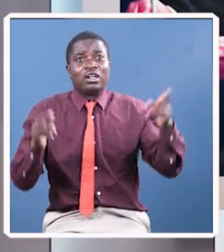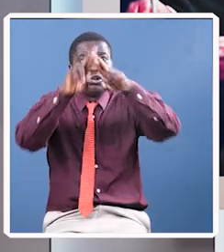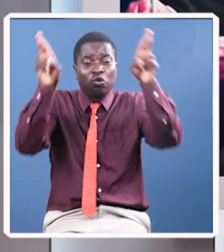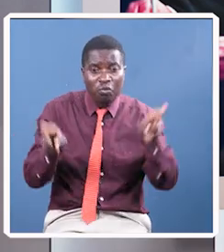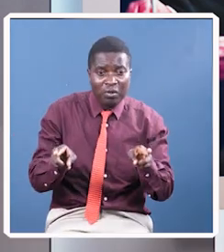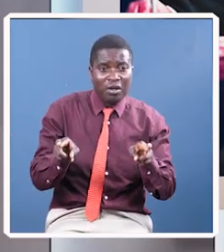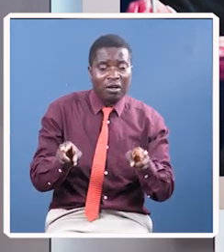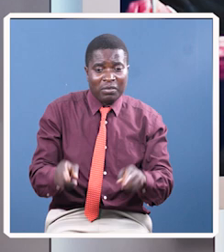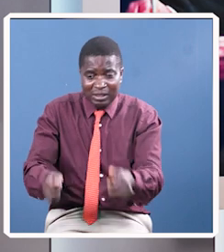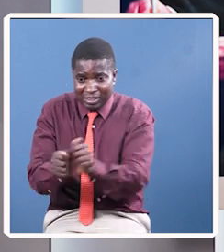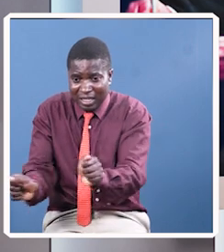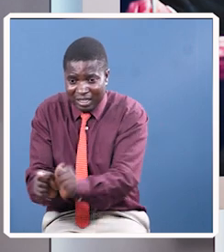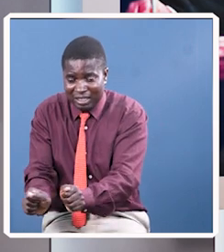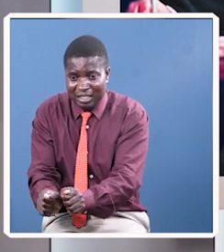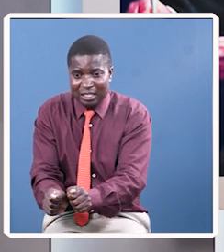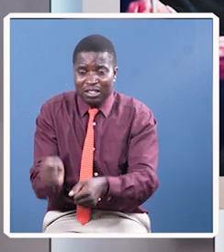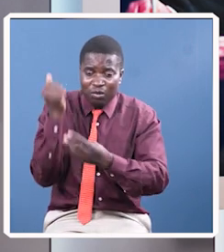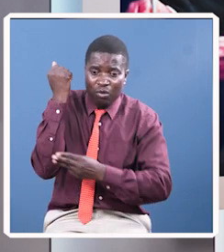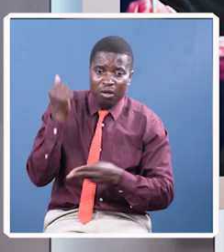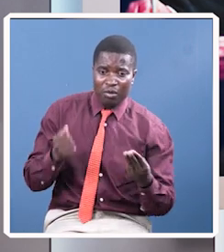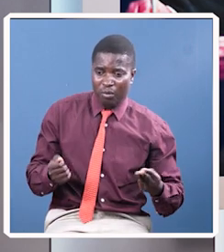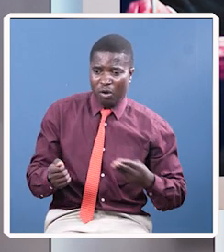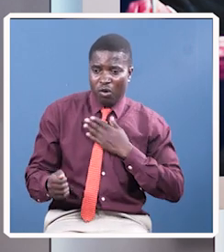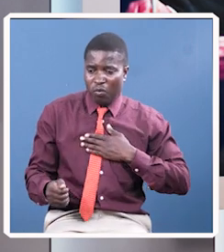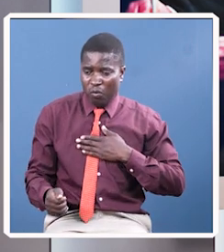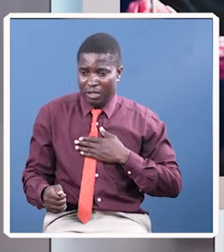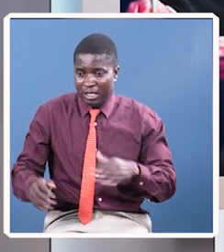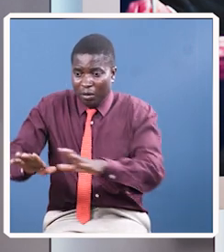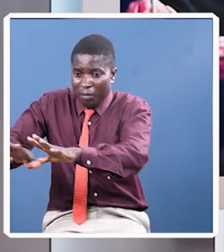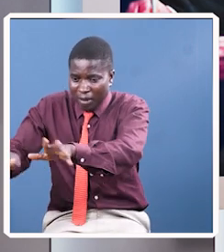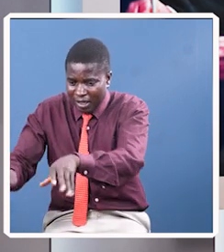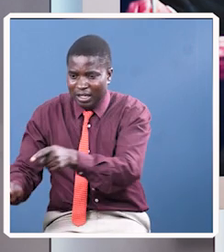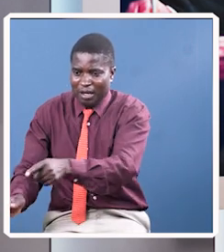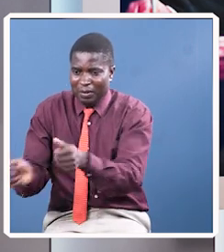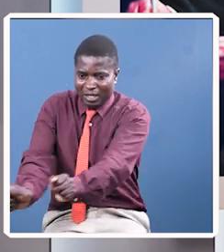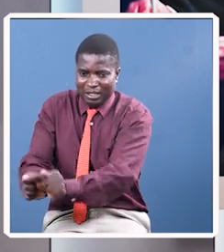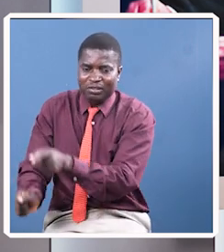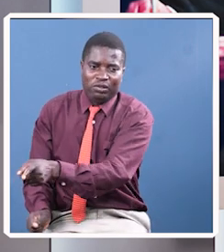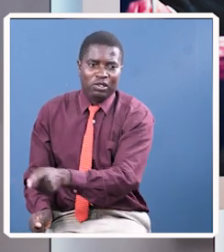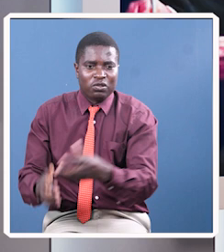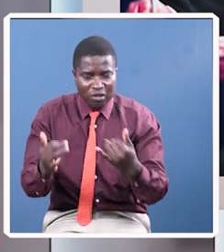negemu raSatani ari munganga achidhila nekurasisa vanakomana vanhu. So Ellen White now